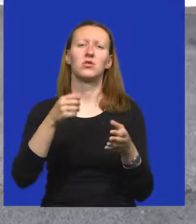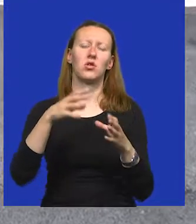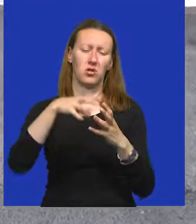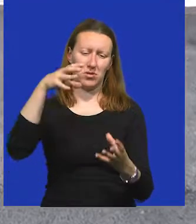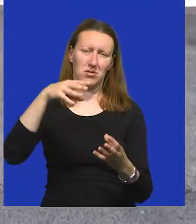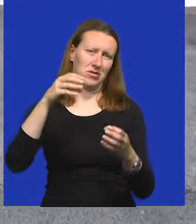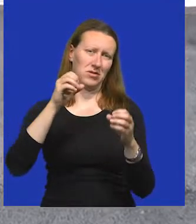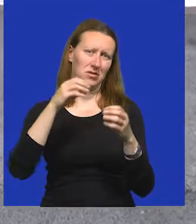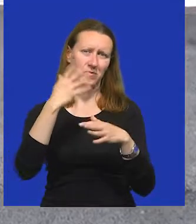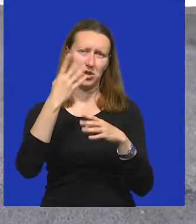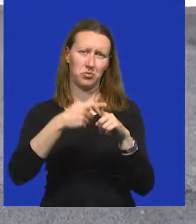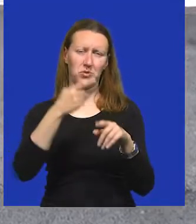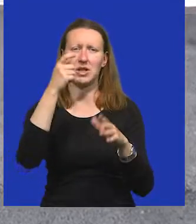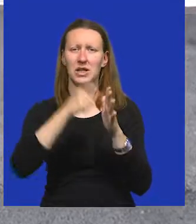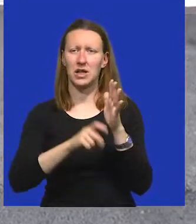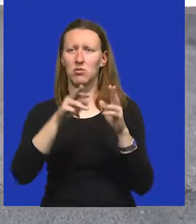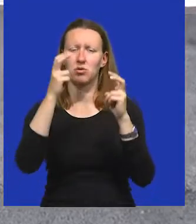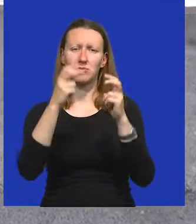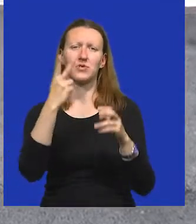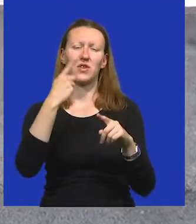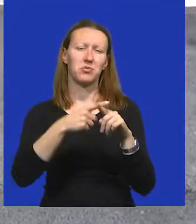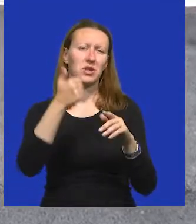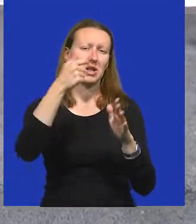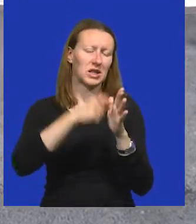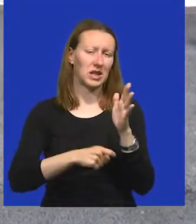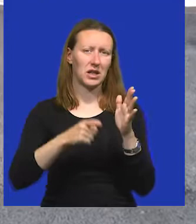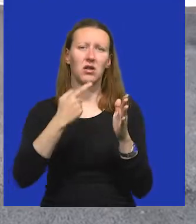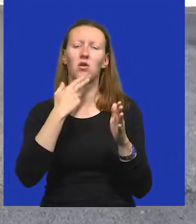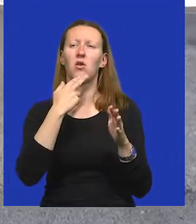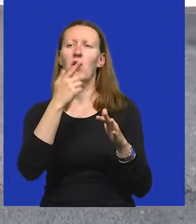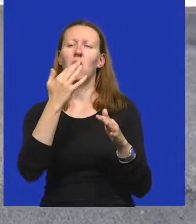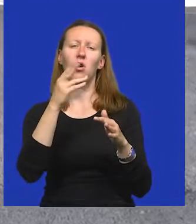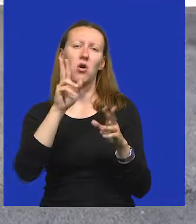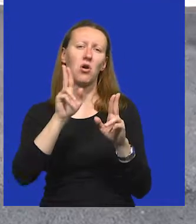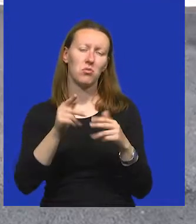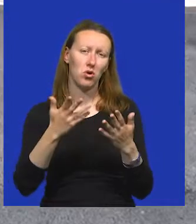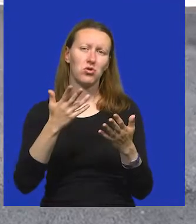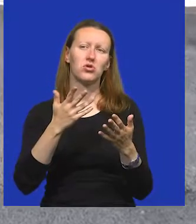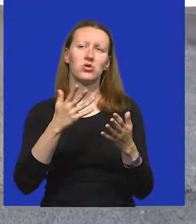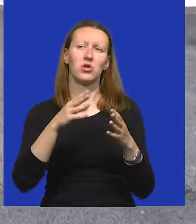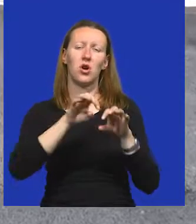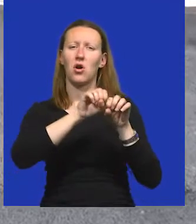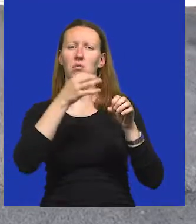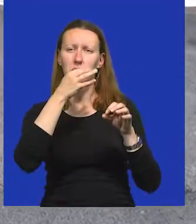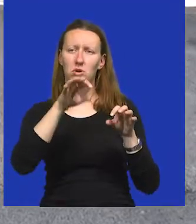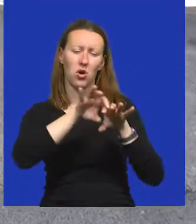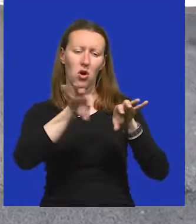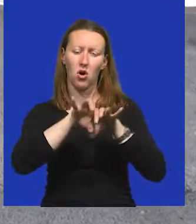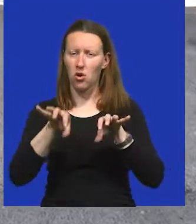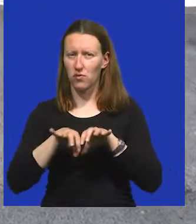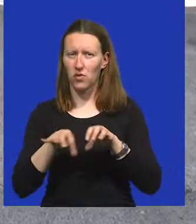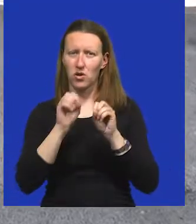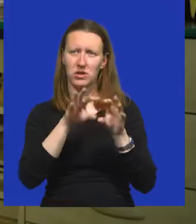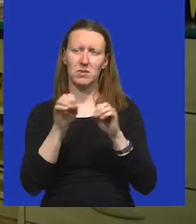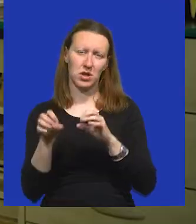il cassonetto dei rifiuti misti 4 volte alla settimana si può scaricare 2 o 1, dipende da come chi riesce a smaltire meglio,